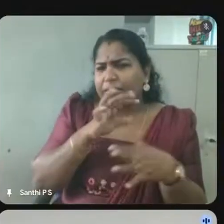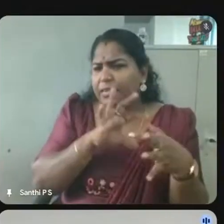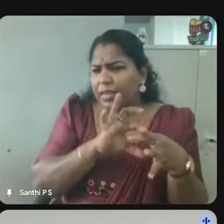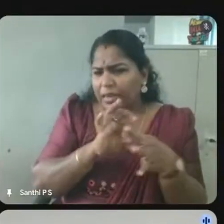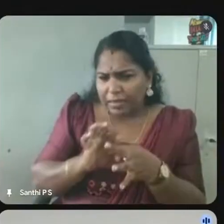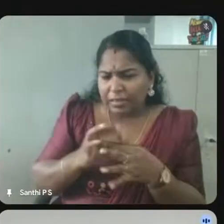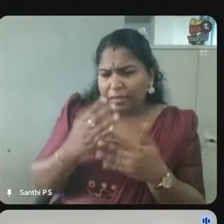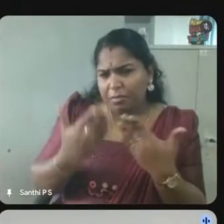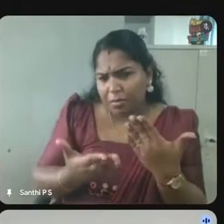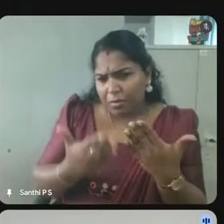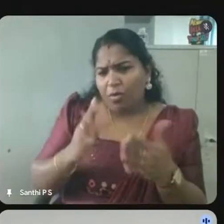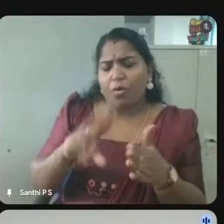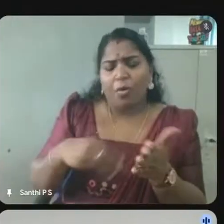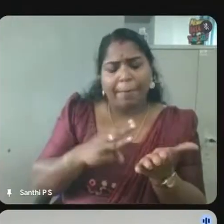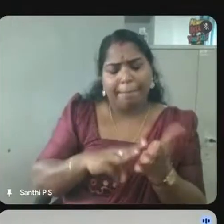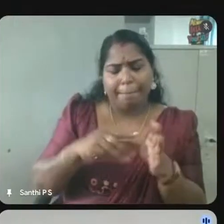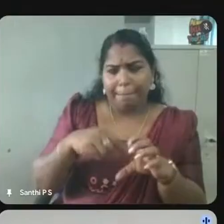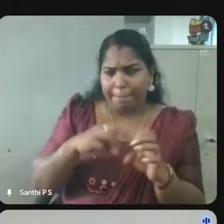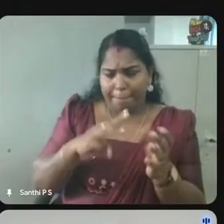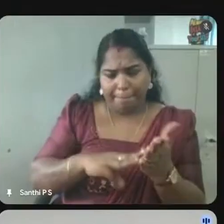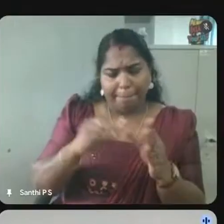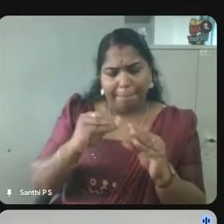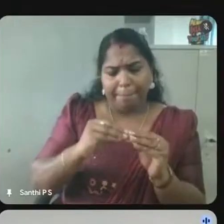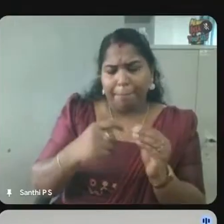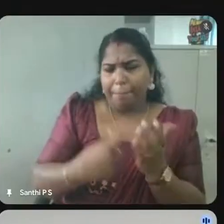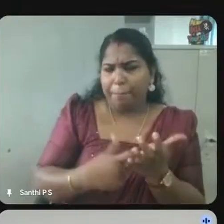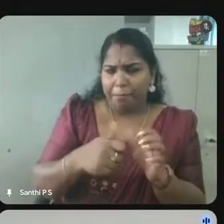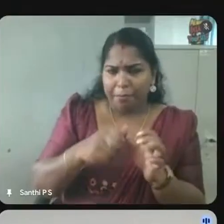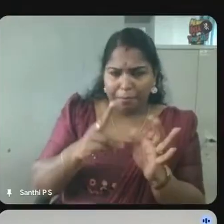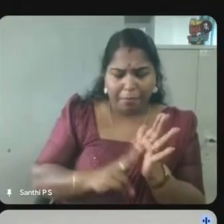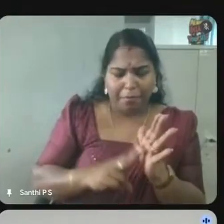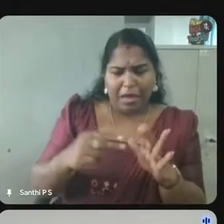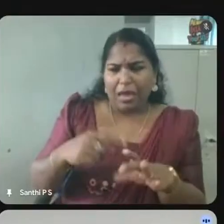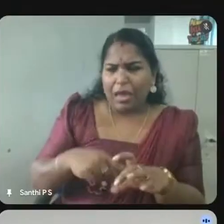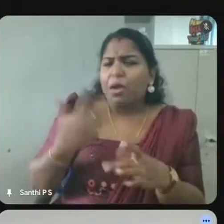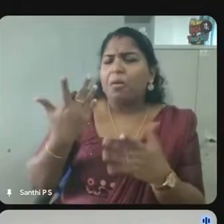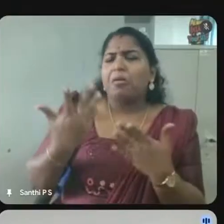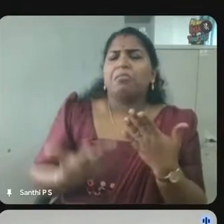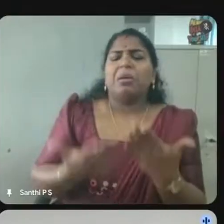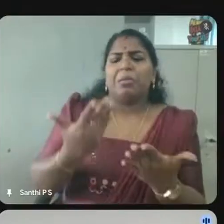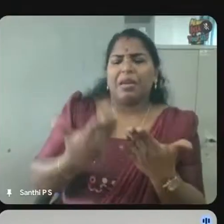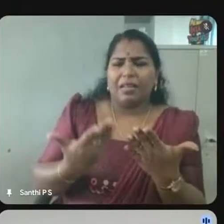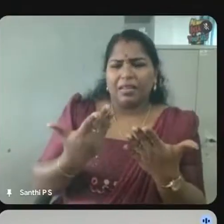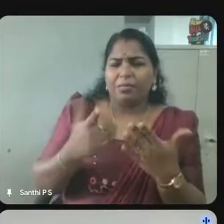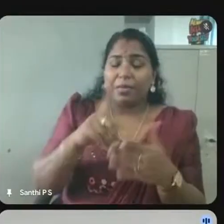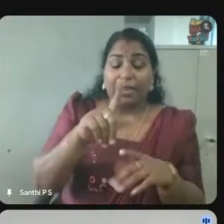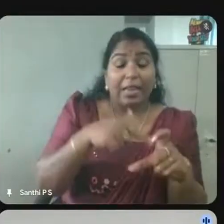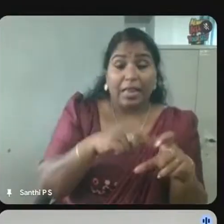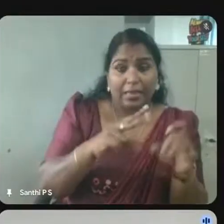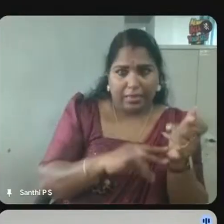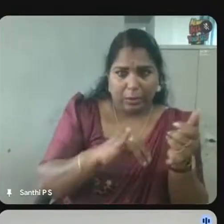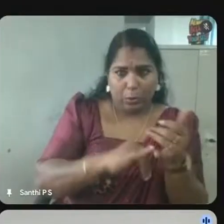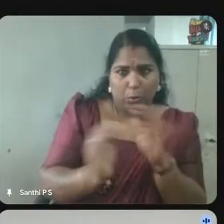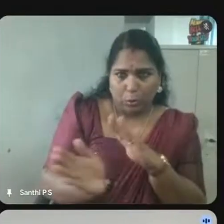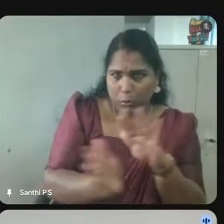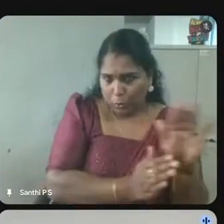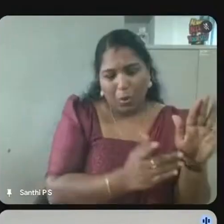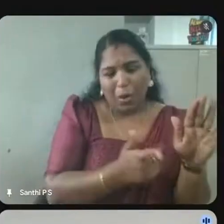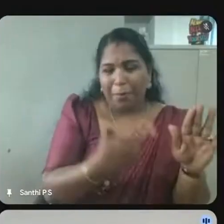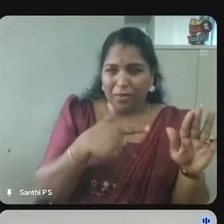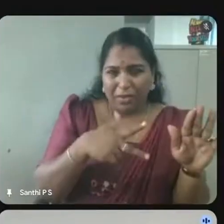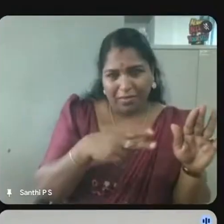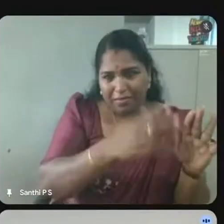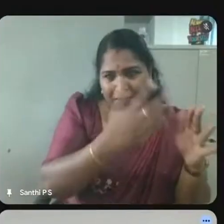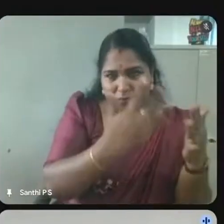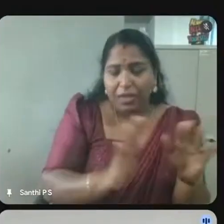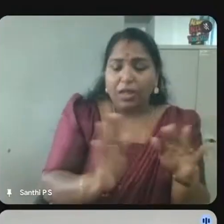അല്ലെങ്കിൽ എപ്പിറെറ്റിനൽ മെംബ്രെയിൻ എന്ന് പറയുന്നതോ അങ്ങനെ എന്തെങ്കിലും സാറിനൊരു അങ്ങനത്തെ വല്ല ഈ ലെൻസുമായിട്ട് യാതൊരു ലെൻസിലാണല്ലോ നമ്മൾ കാറ്ററാക്ടിന്റെ